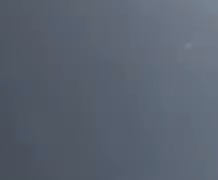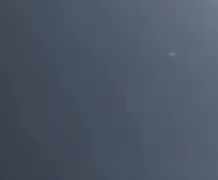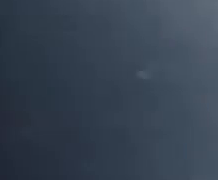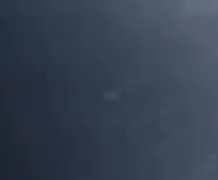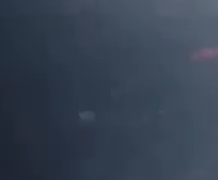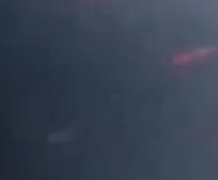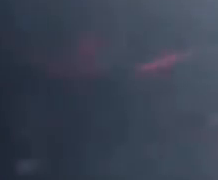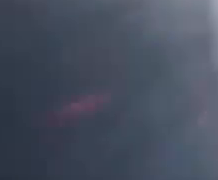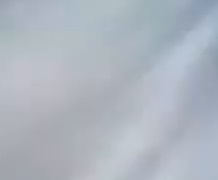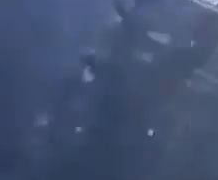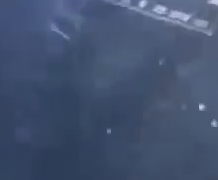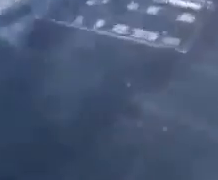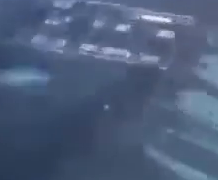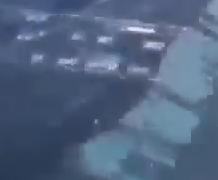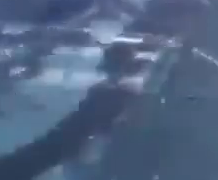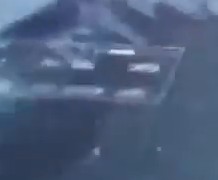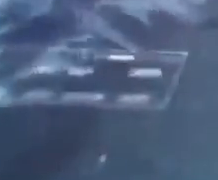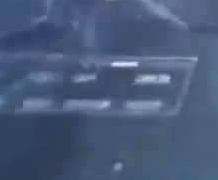ام